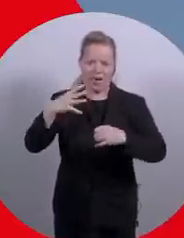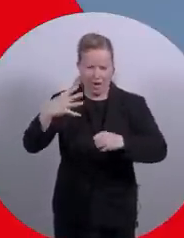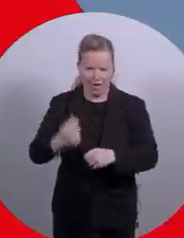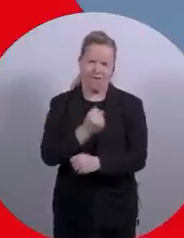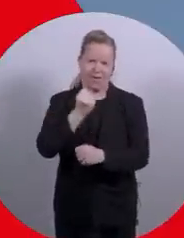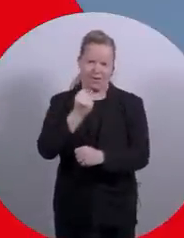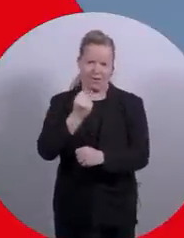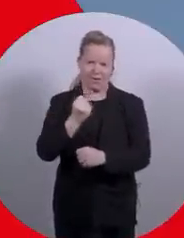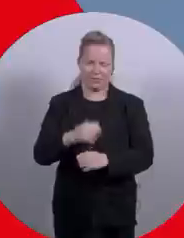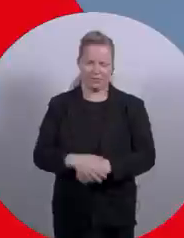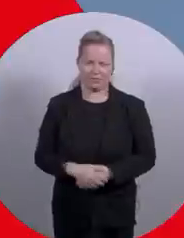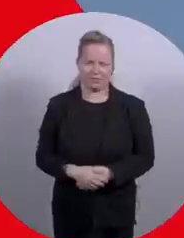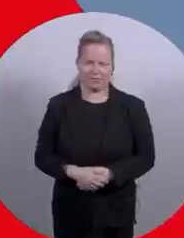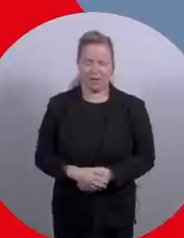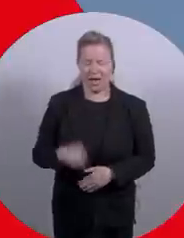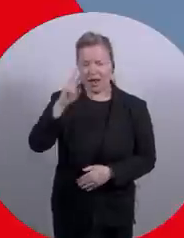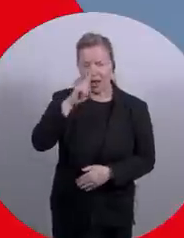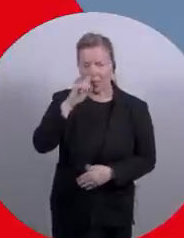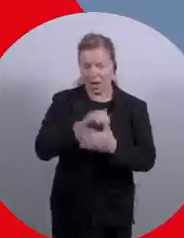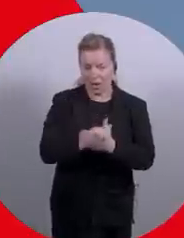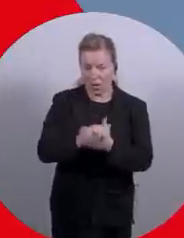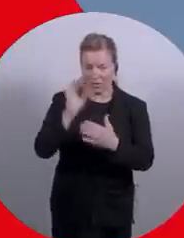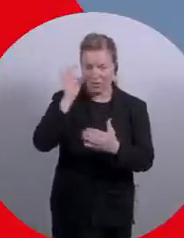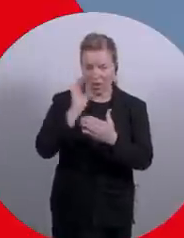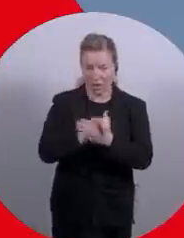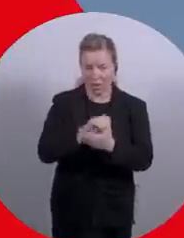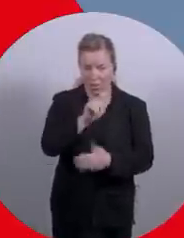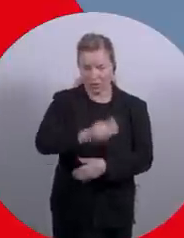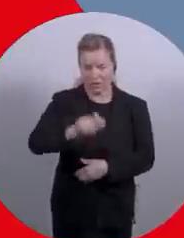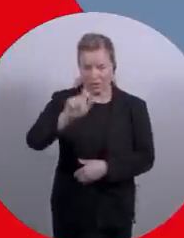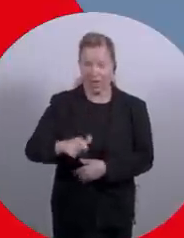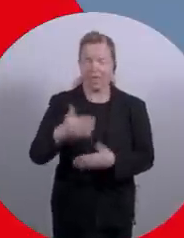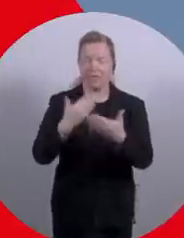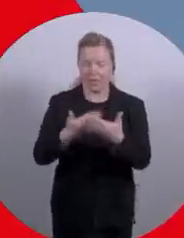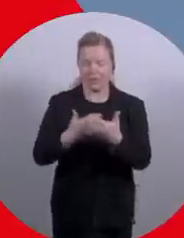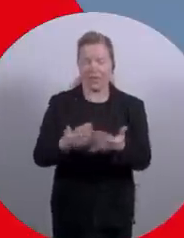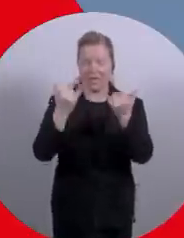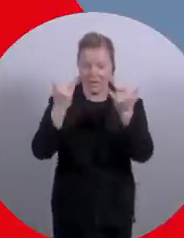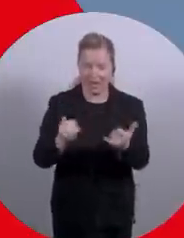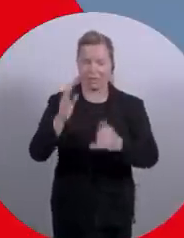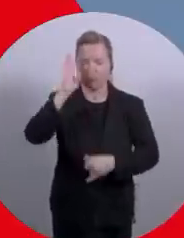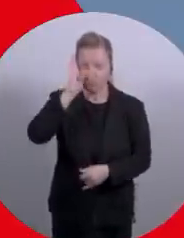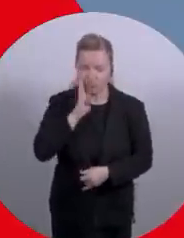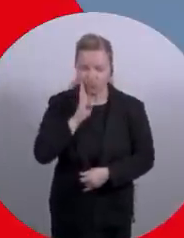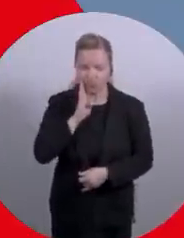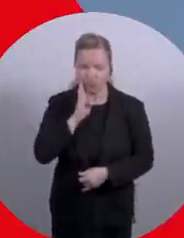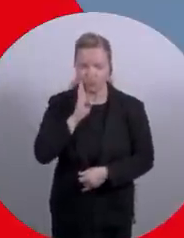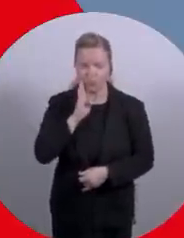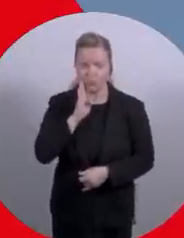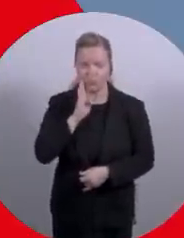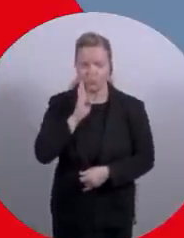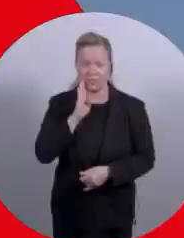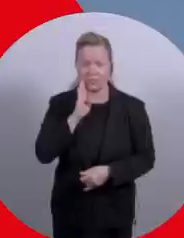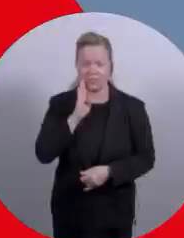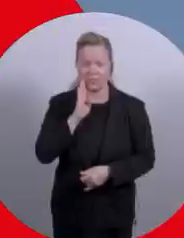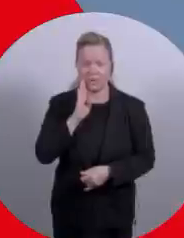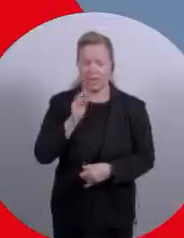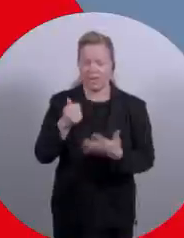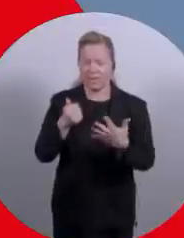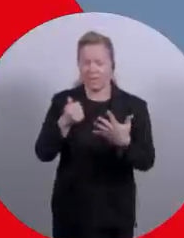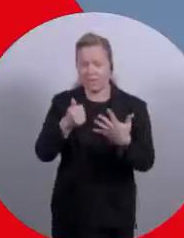und liebe Genossen und Genossen ich möchte euch heute um eines versuchen geben wir der Versuchung das